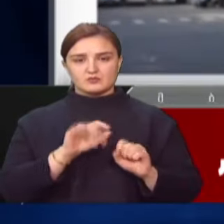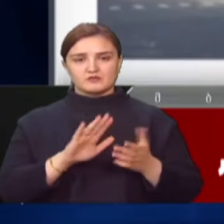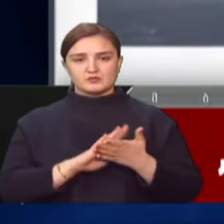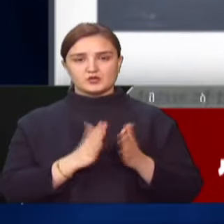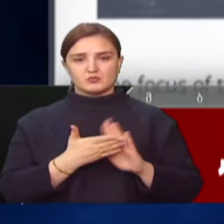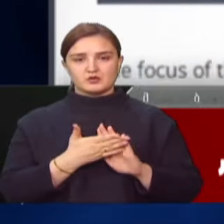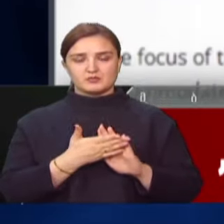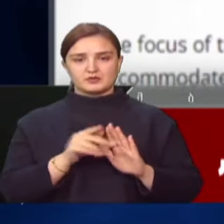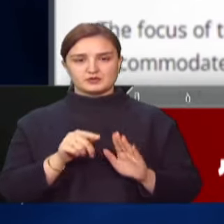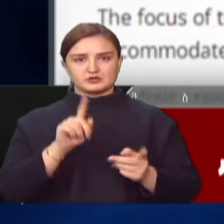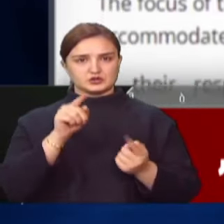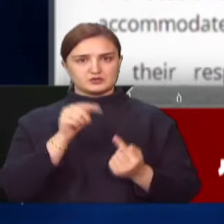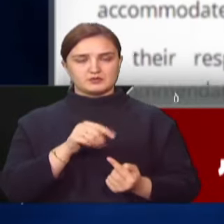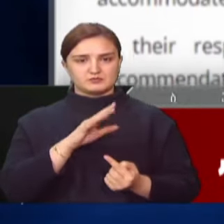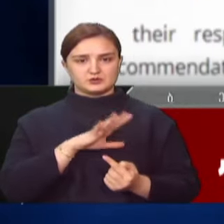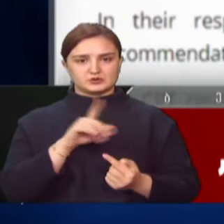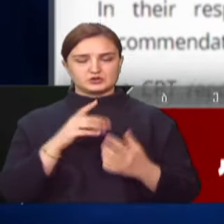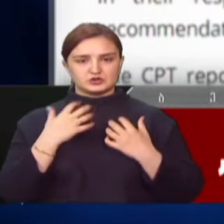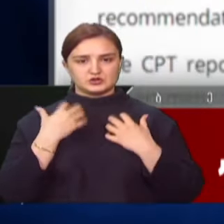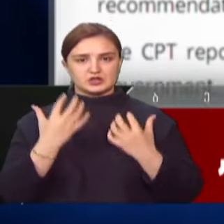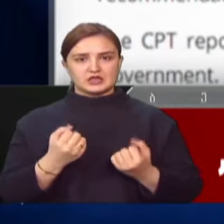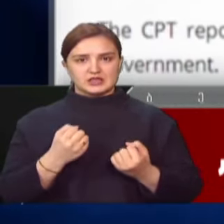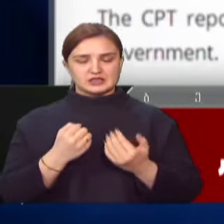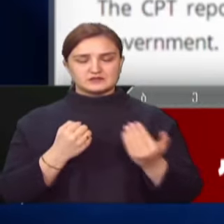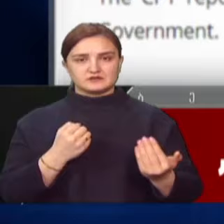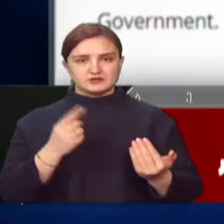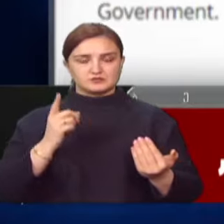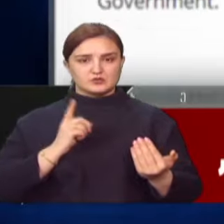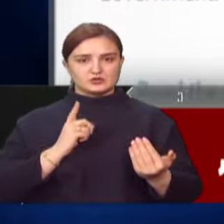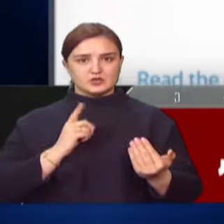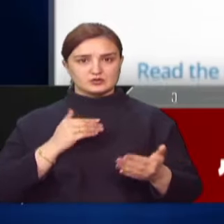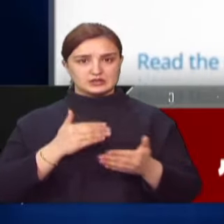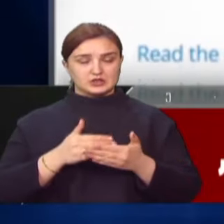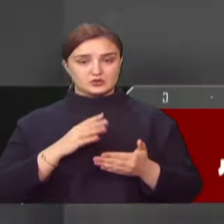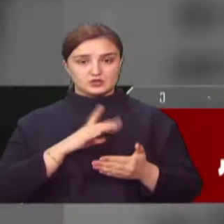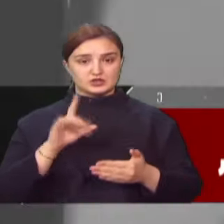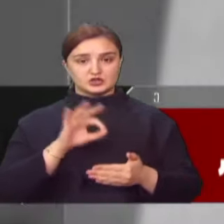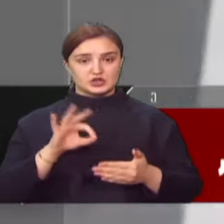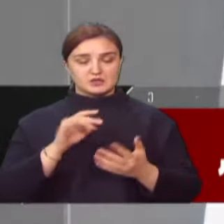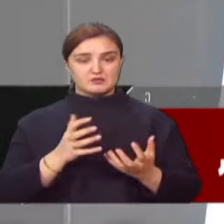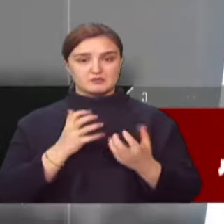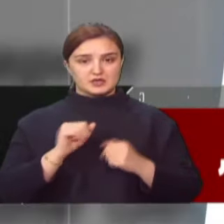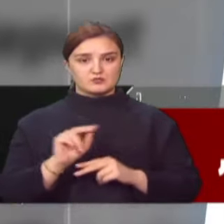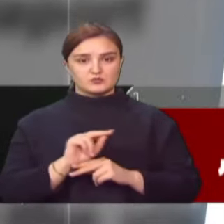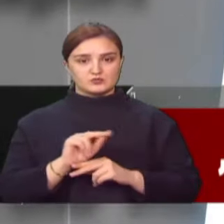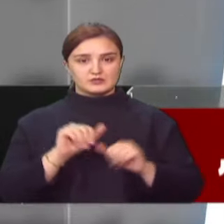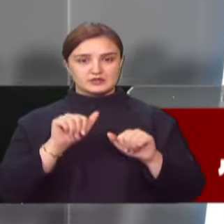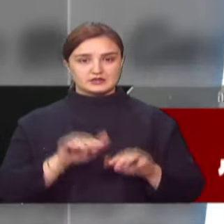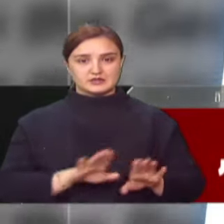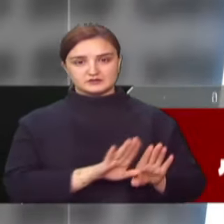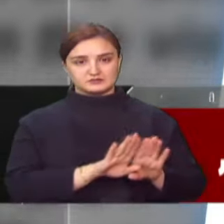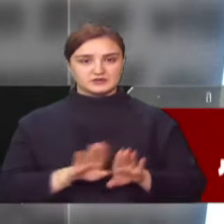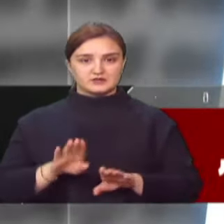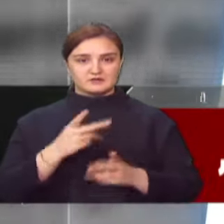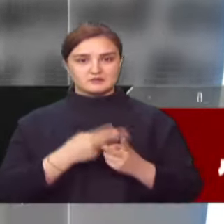პირობები სრულად ადეკვატური იყო რაც ჯანდაცვის დაწესებულებისთვის მოსალოდნელიც იყო რაც შეეხება Ebulm Cornelobas, Dasknis Mihedit,